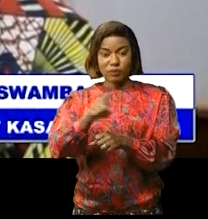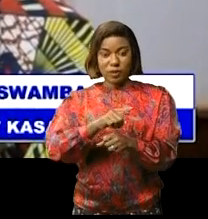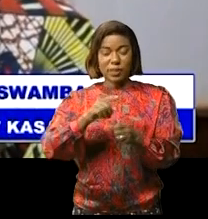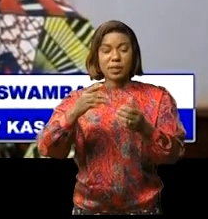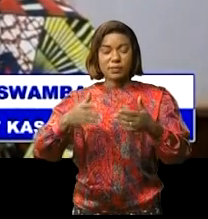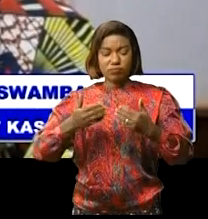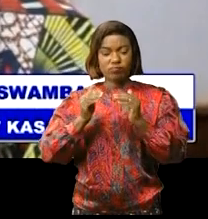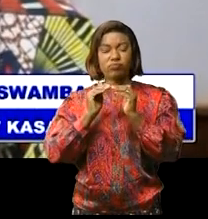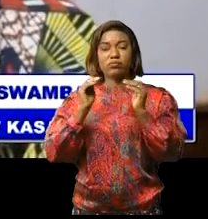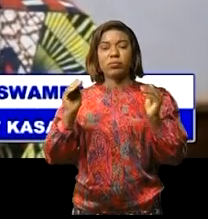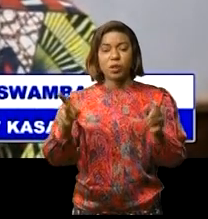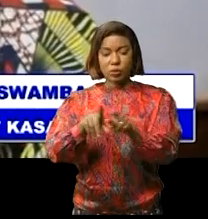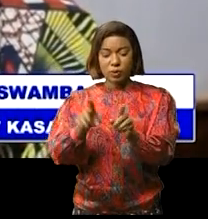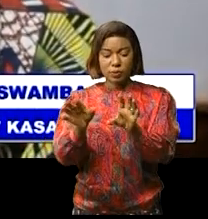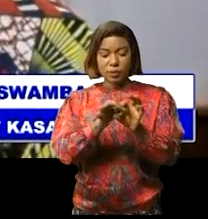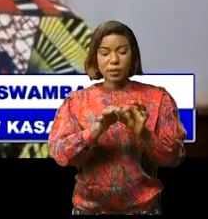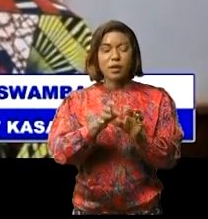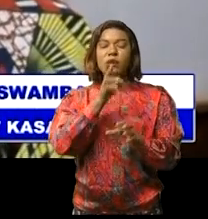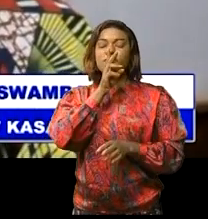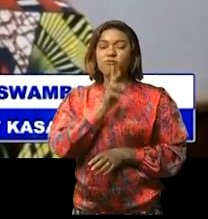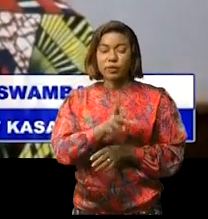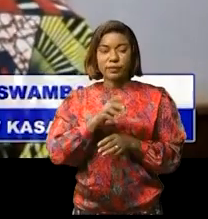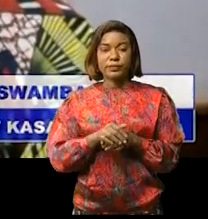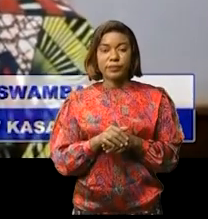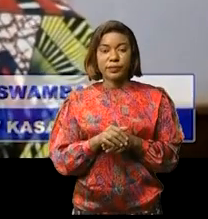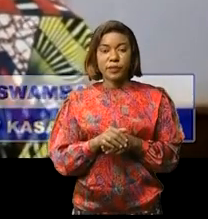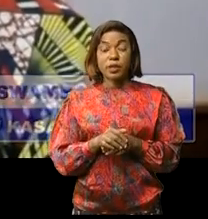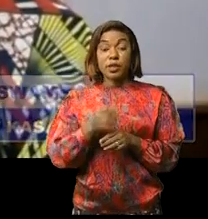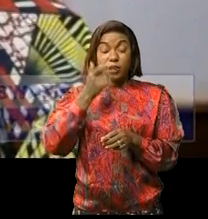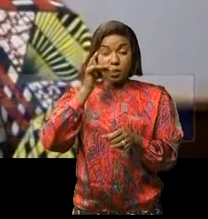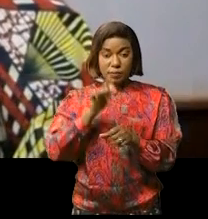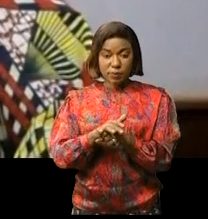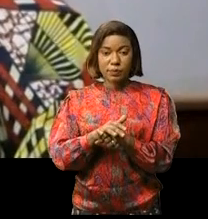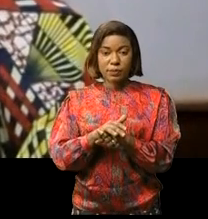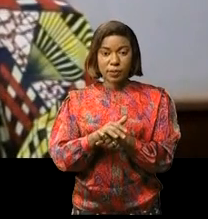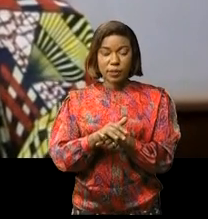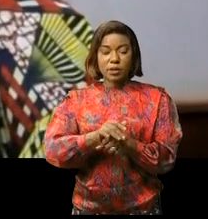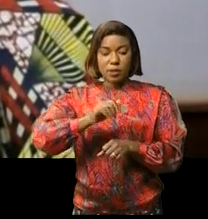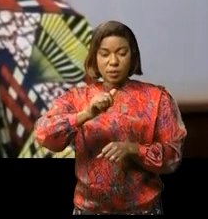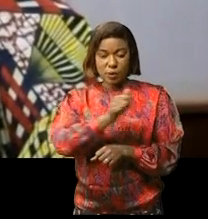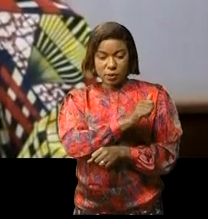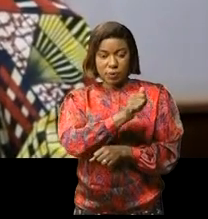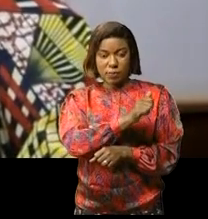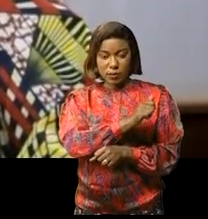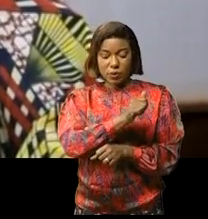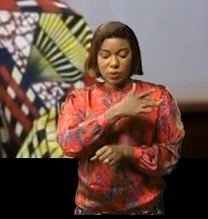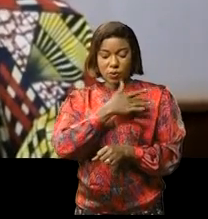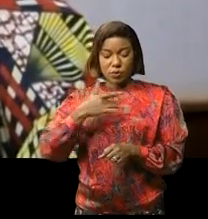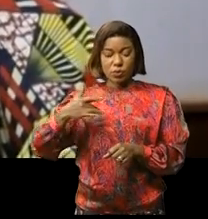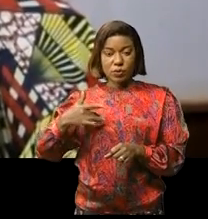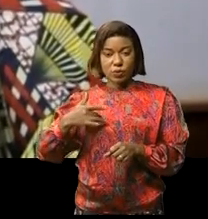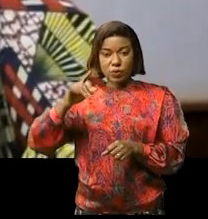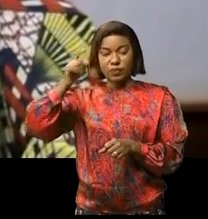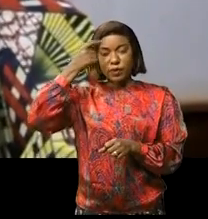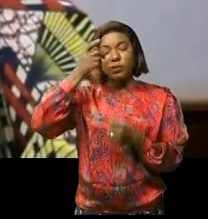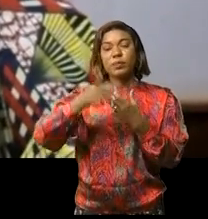partenariat sincère. Pour ma part, je promets de m'approprier au nom du gouvernement provincial